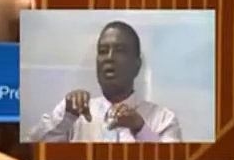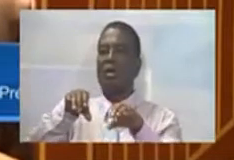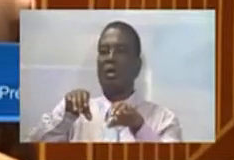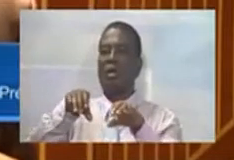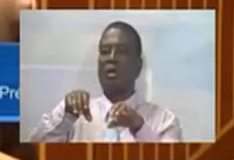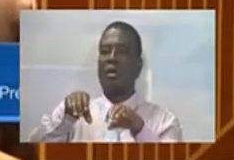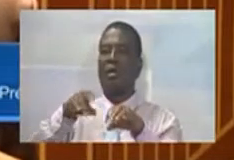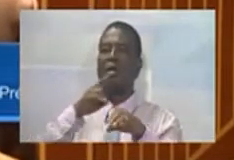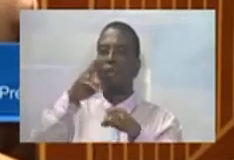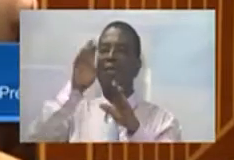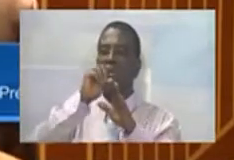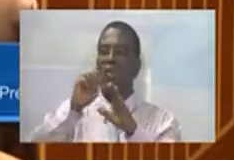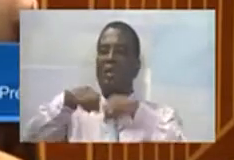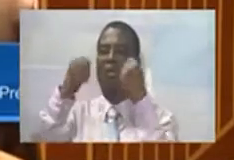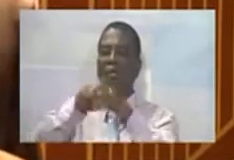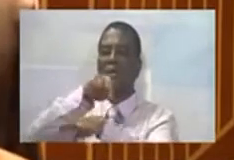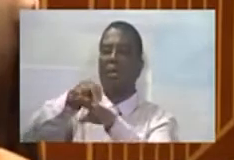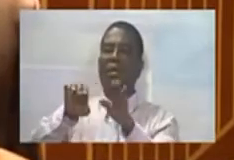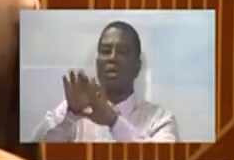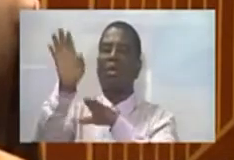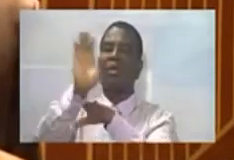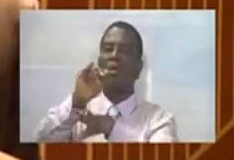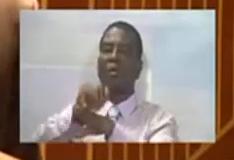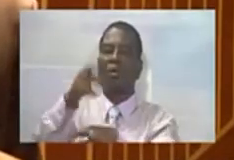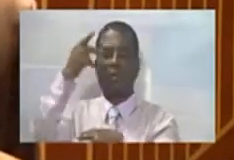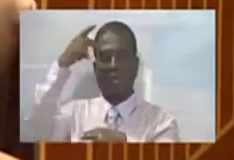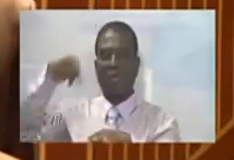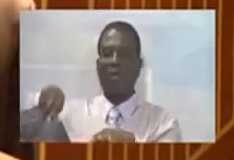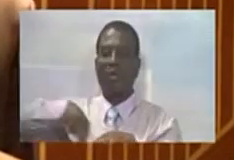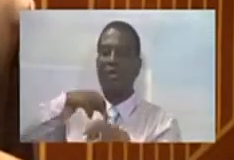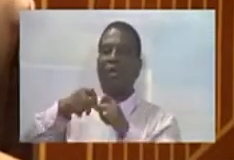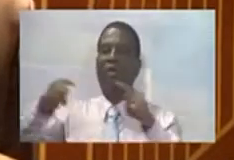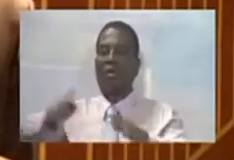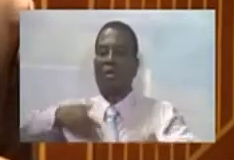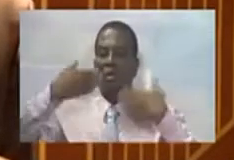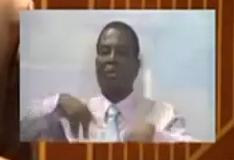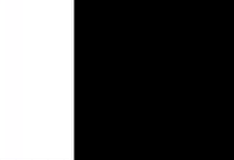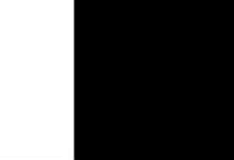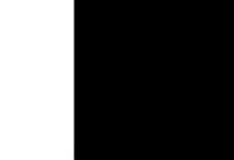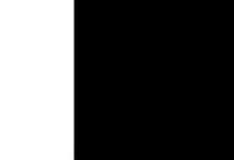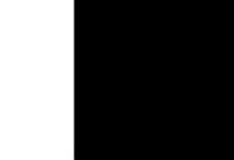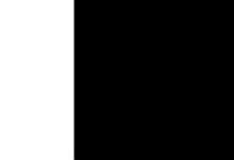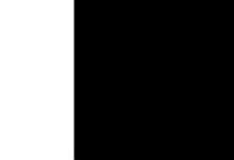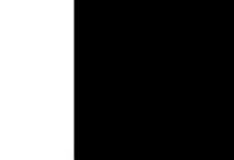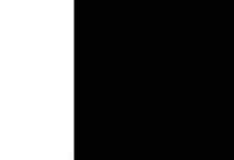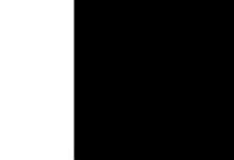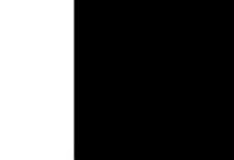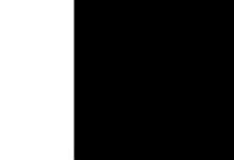réellement l'Assemblée nationale de Côte d'Ivoire. Et je pense que nous sommes très heureux de participer à ce séminaire.